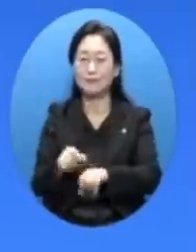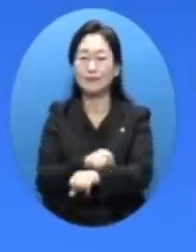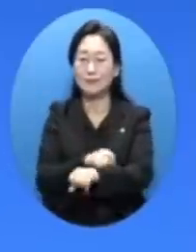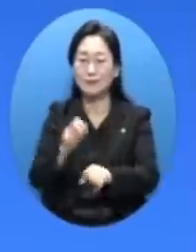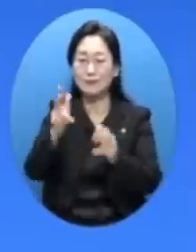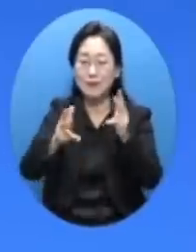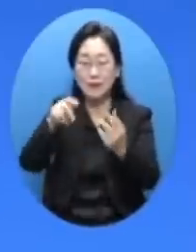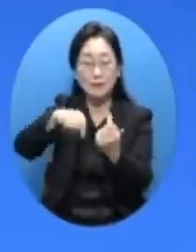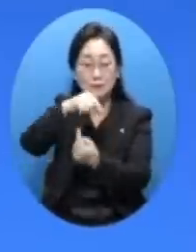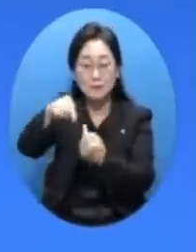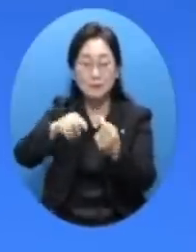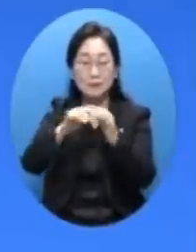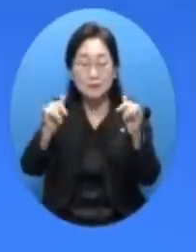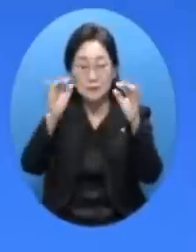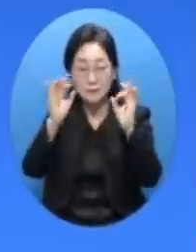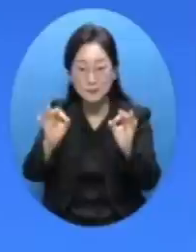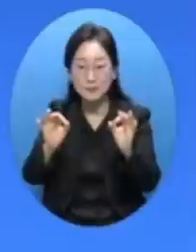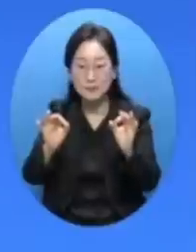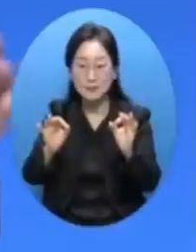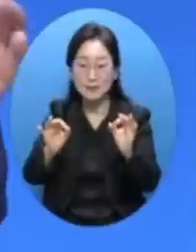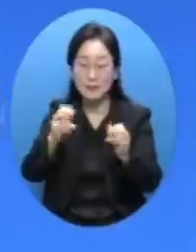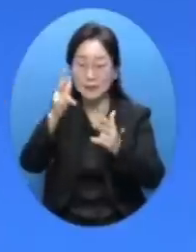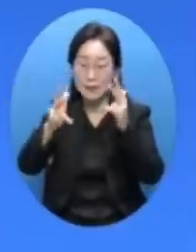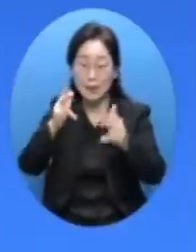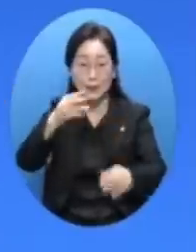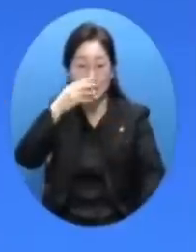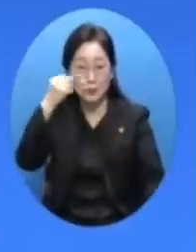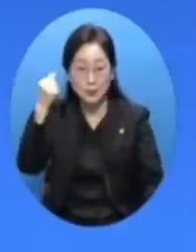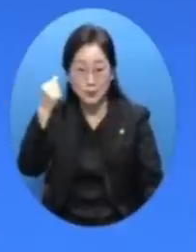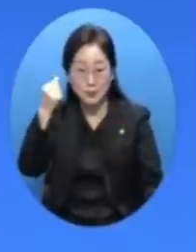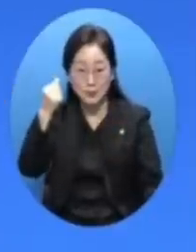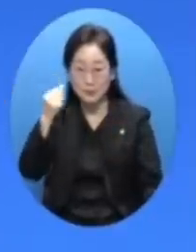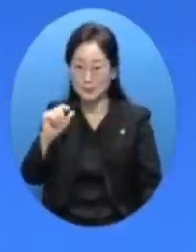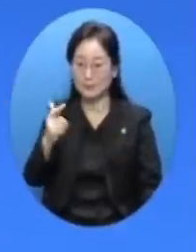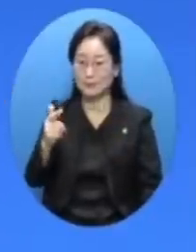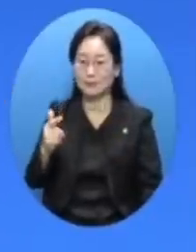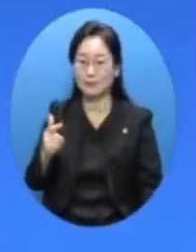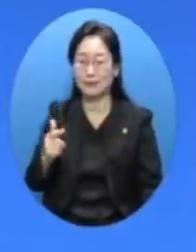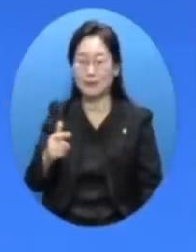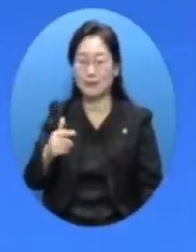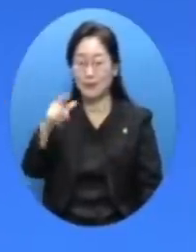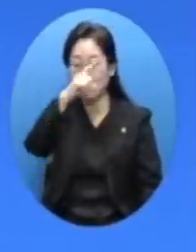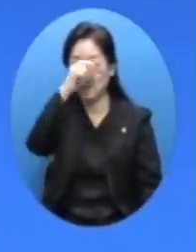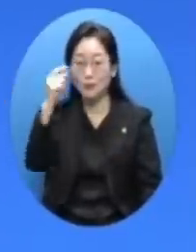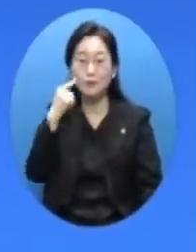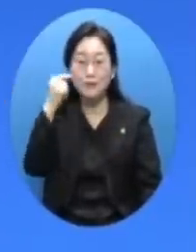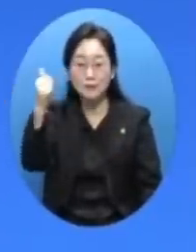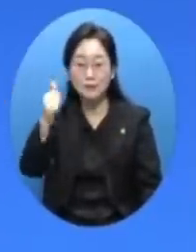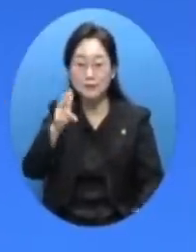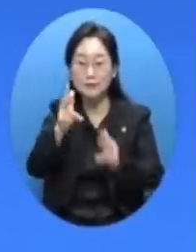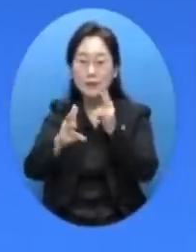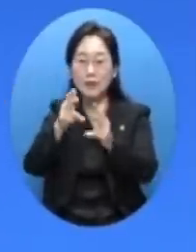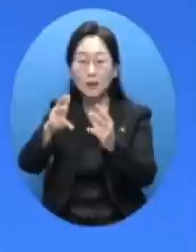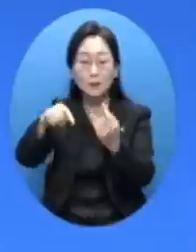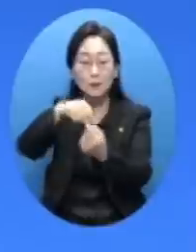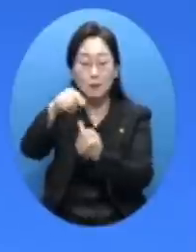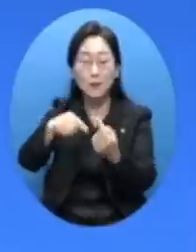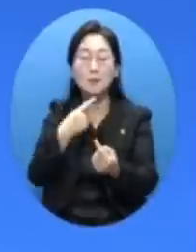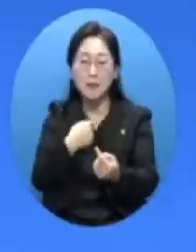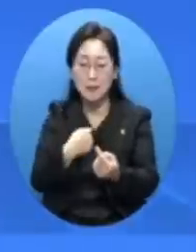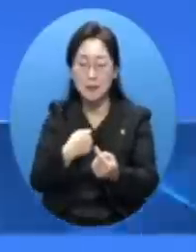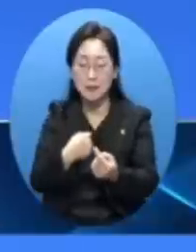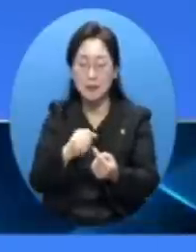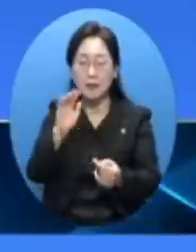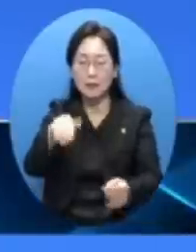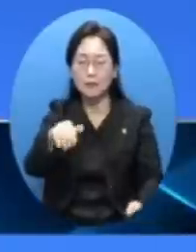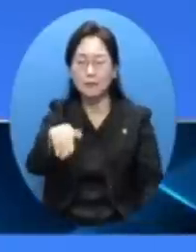사업을 하시는 분들을 보면 늘 사업이 잘 되는 것만은 아닙니다. 저희 아버님도 사업을 하시는데 이 사업이